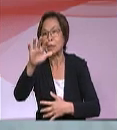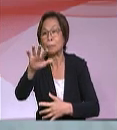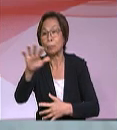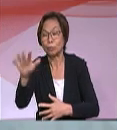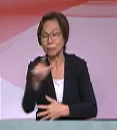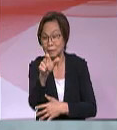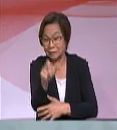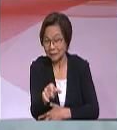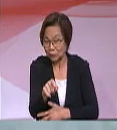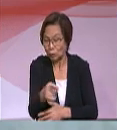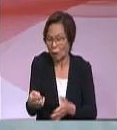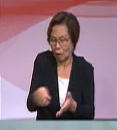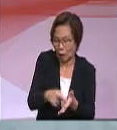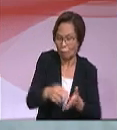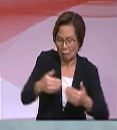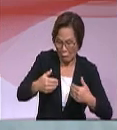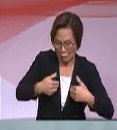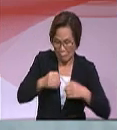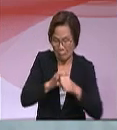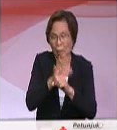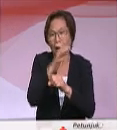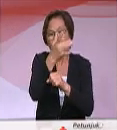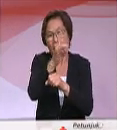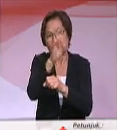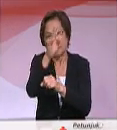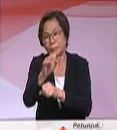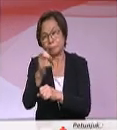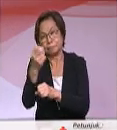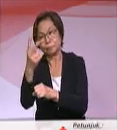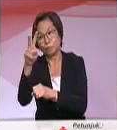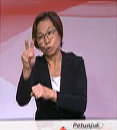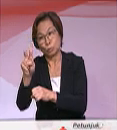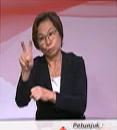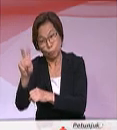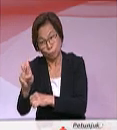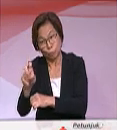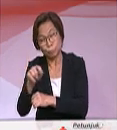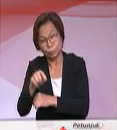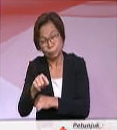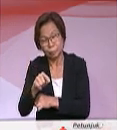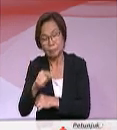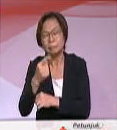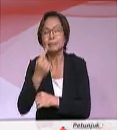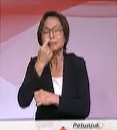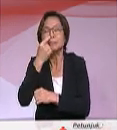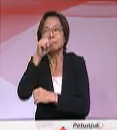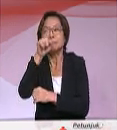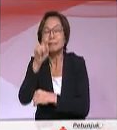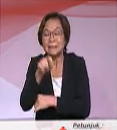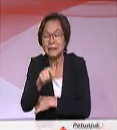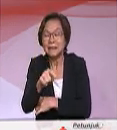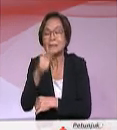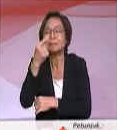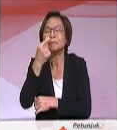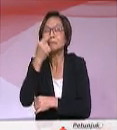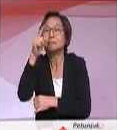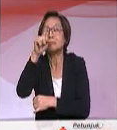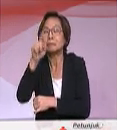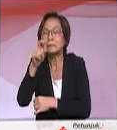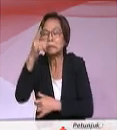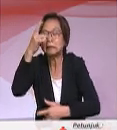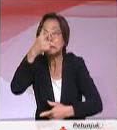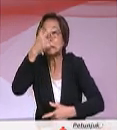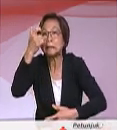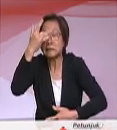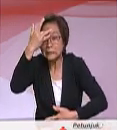89,355 telah dilaporkan positif pada 18 Disember 2020 melalui saringan individu bergejala.